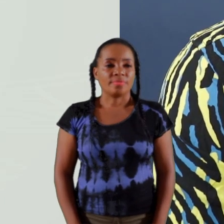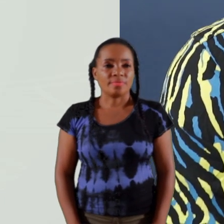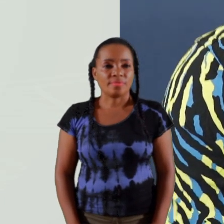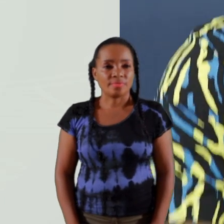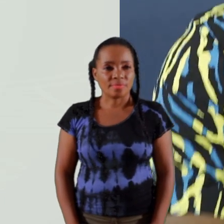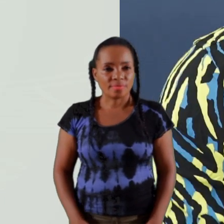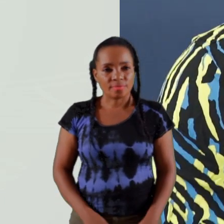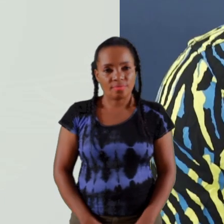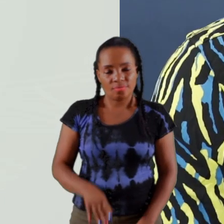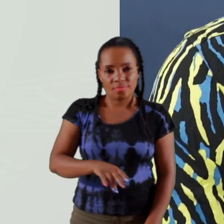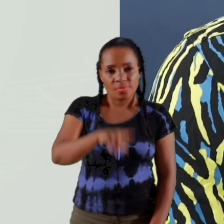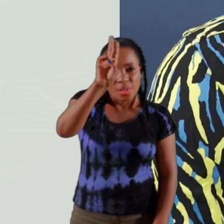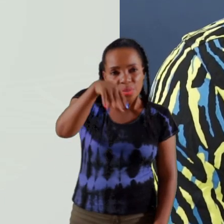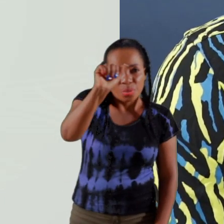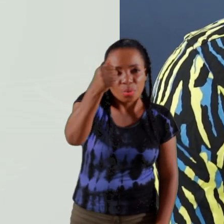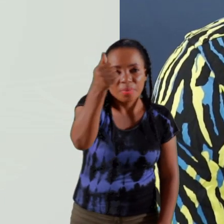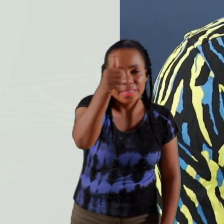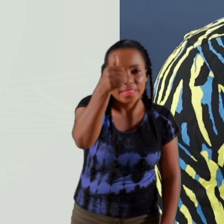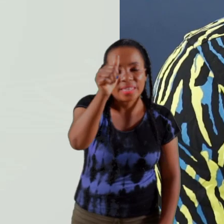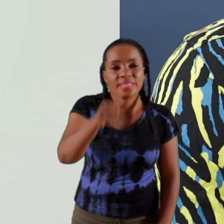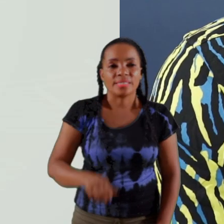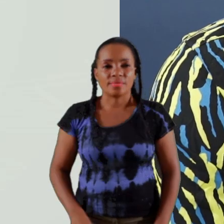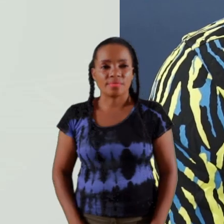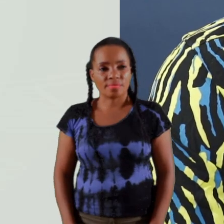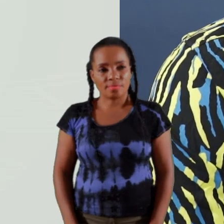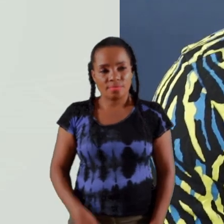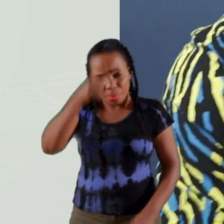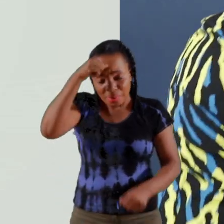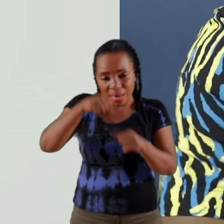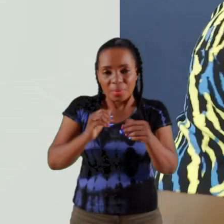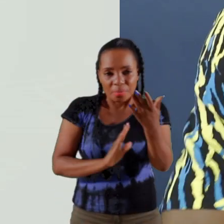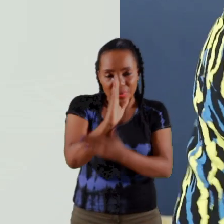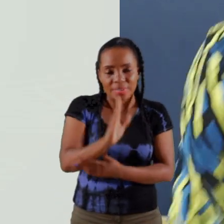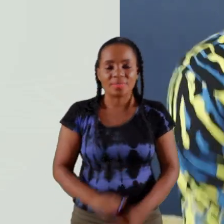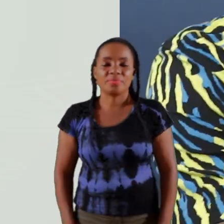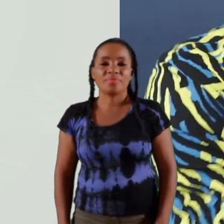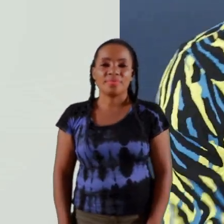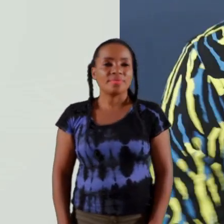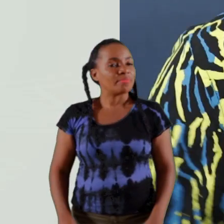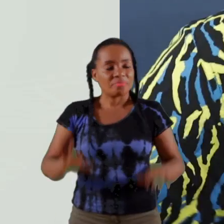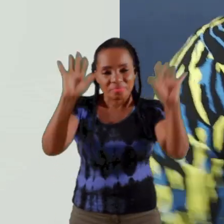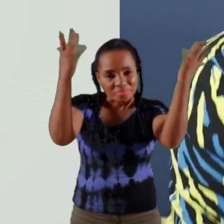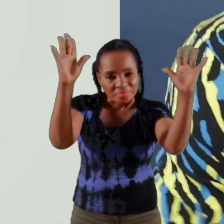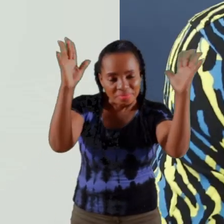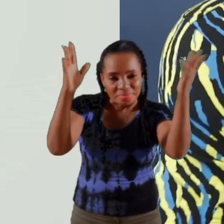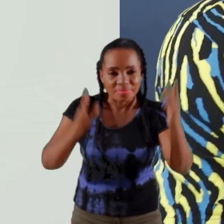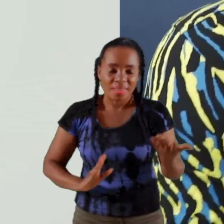2012. Ah non, là c'est facile. 2010, je me souviens très bien. 2010. Bravo! C'est une bonne